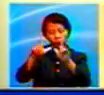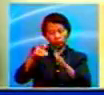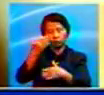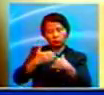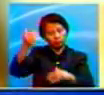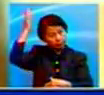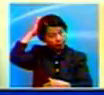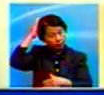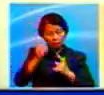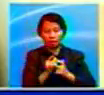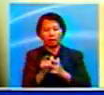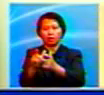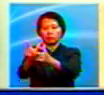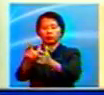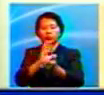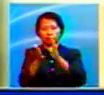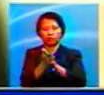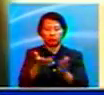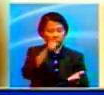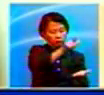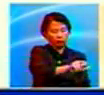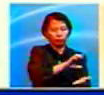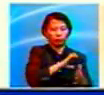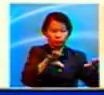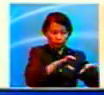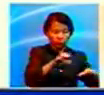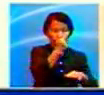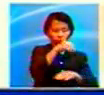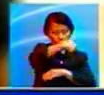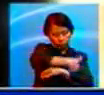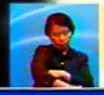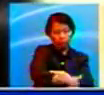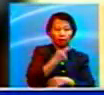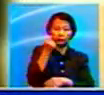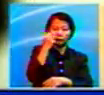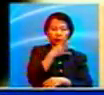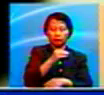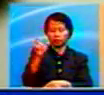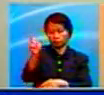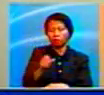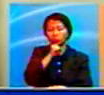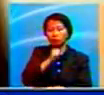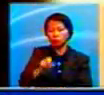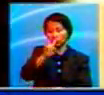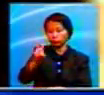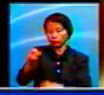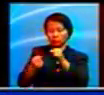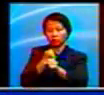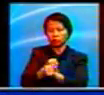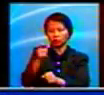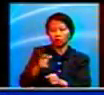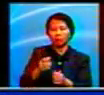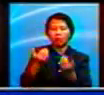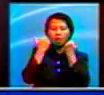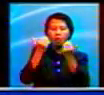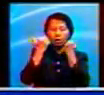kepala melarikan diri. Sehubungan itu, laporan polis dibuat 10 malam tadi dan suspek berusia 22 tahun yang merupakan